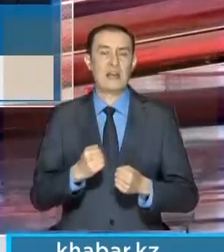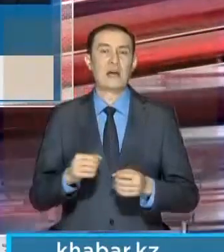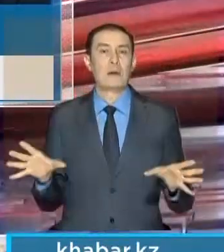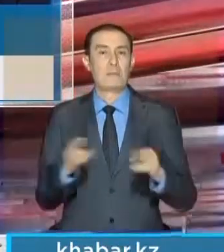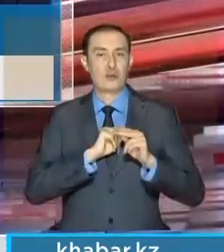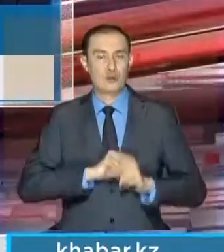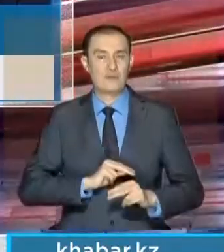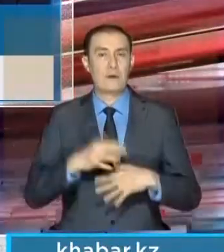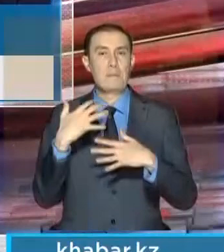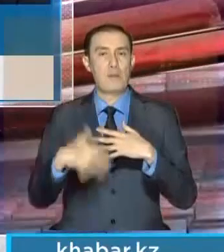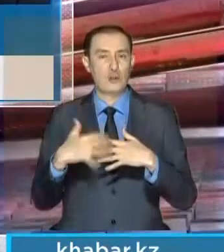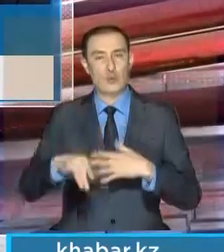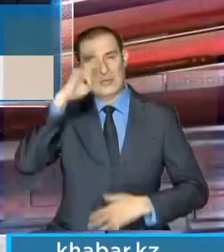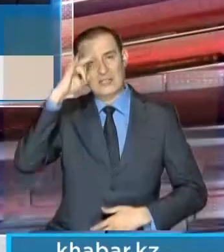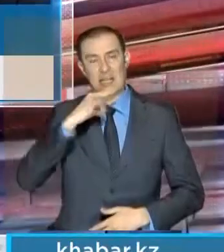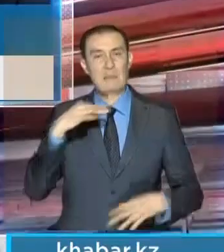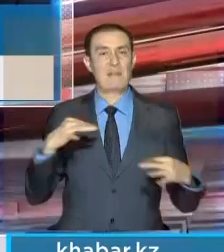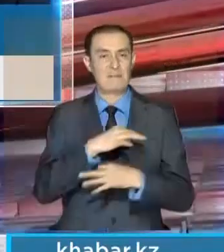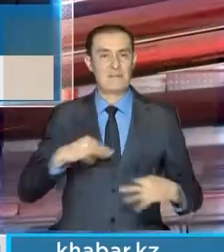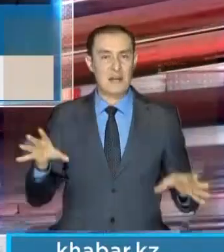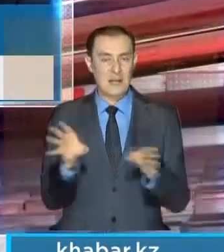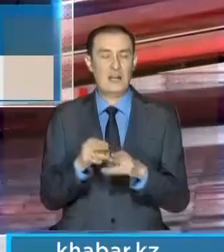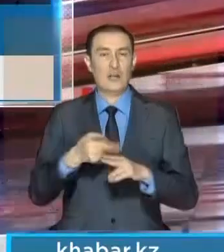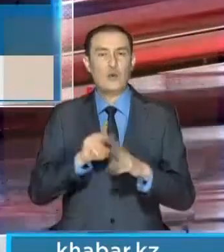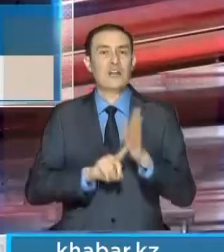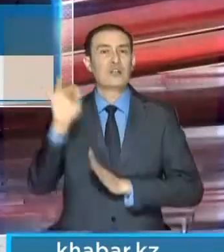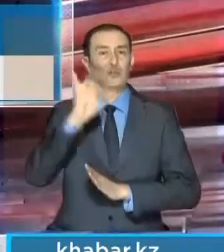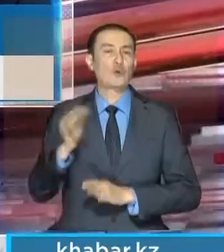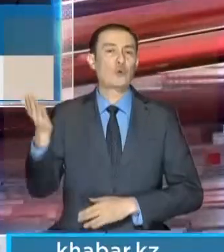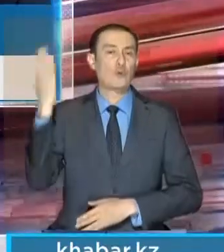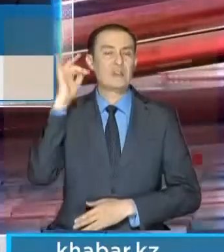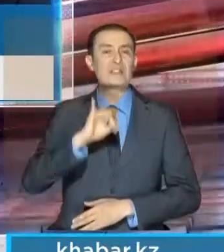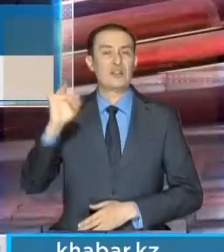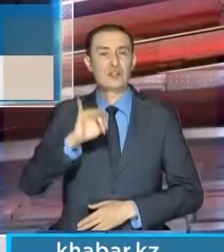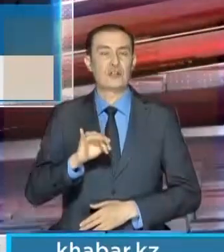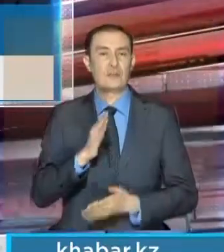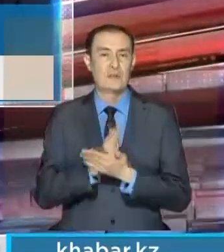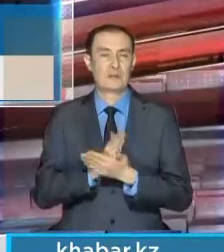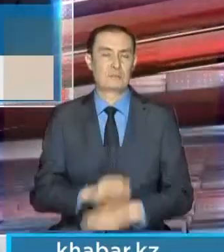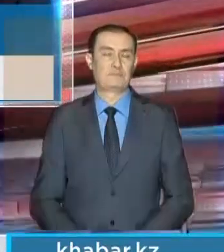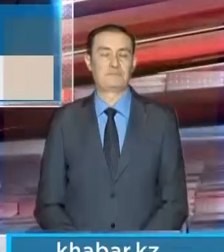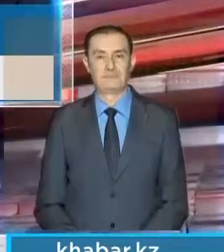стратегического партнерства между Казахстаном и Венгрией, истоки которого имеют глубокие исторические корни.